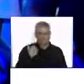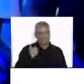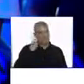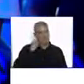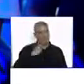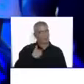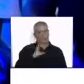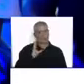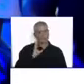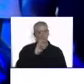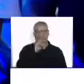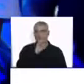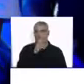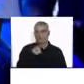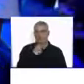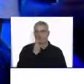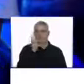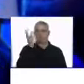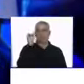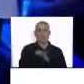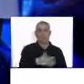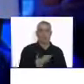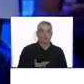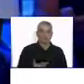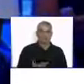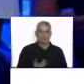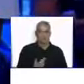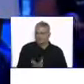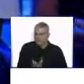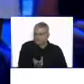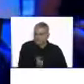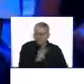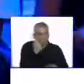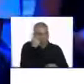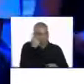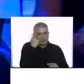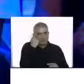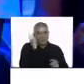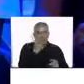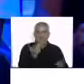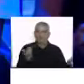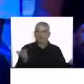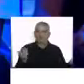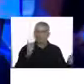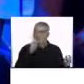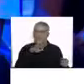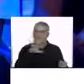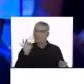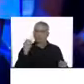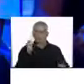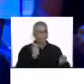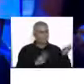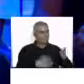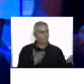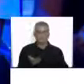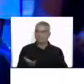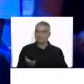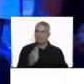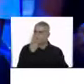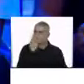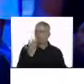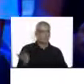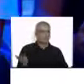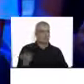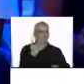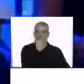איך הייתי מתבדל. אולי הייתי אומר דברים יותר גרועים. כי אתה לא יכול לחשוב על זה שיש לך 1,500 נרצחים, ואתה רואה